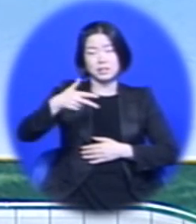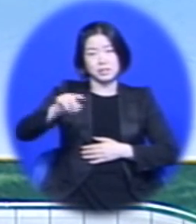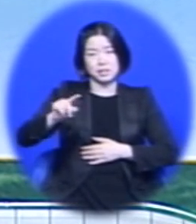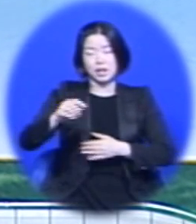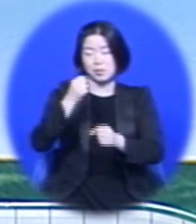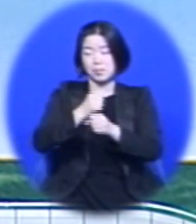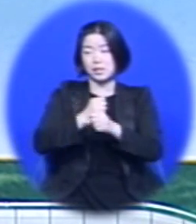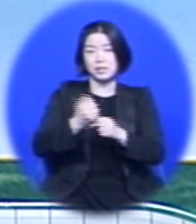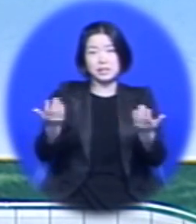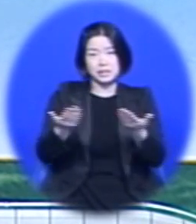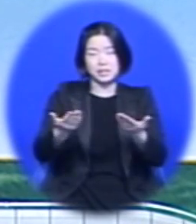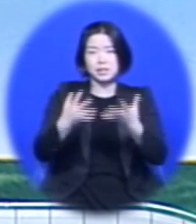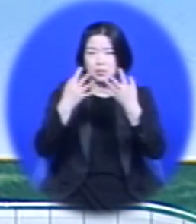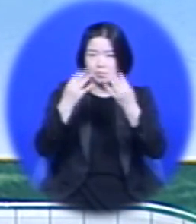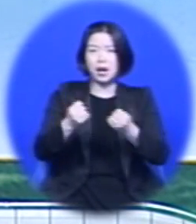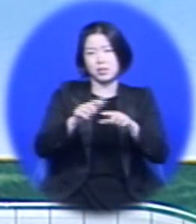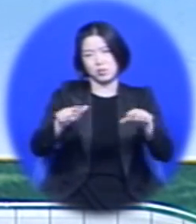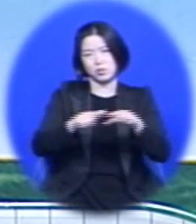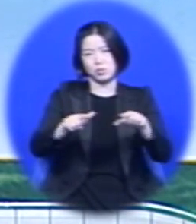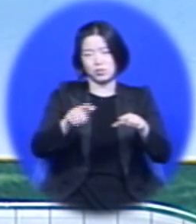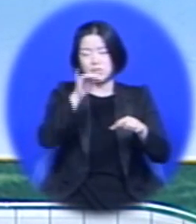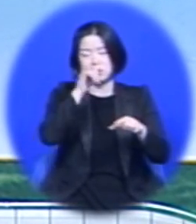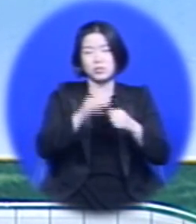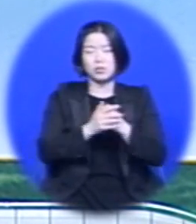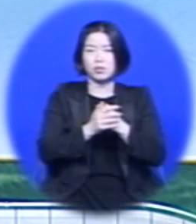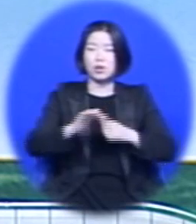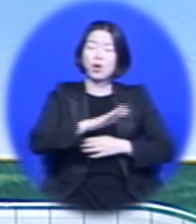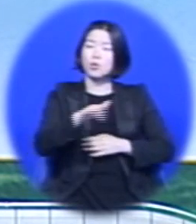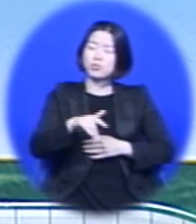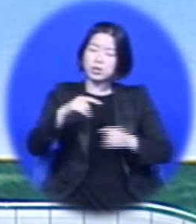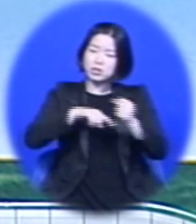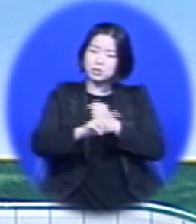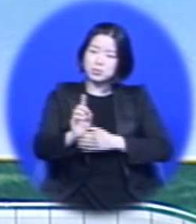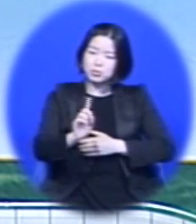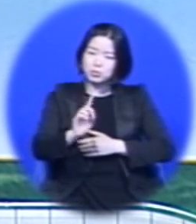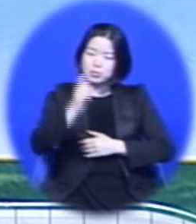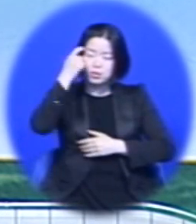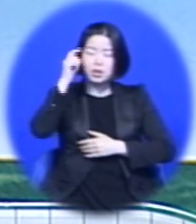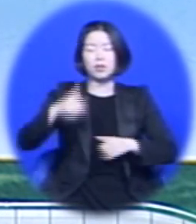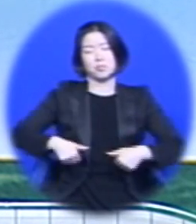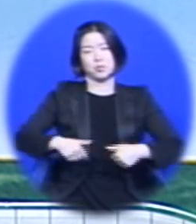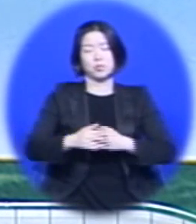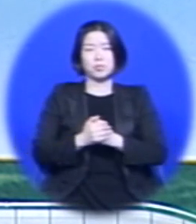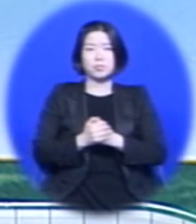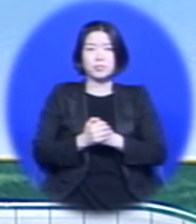이 양자 삼는다는 것이 우리에게는 어떤 의미가 있겠는가를 한번 생각해 볼 필요가 있습니다.